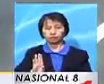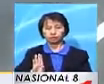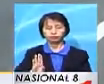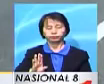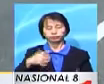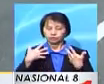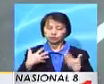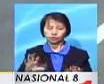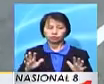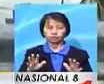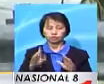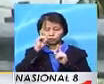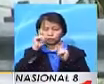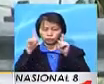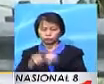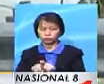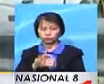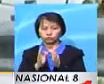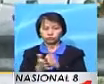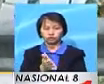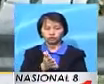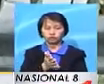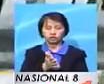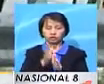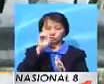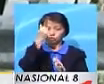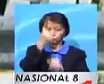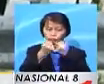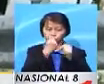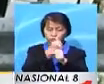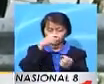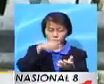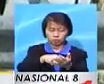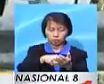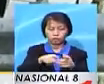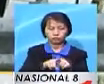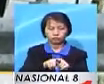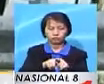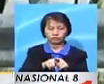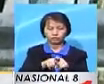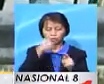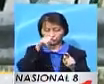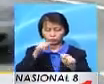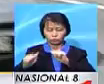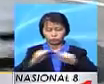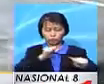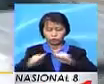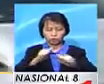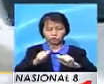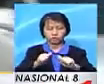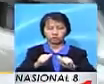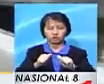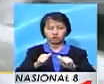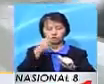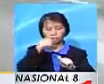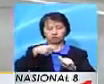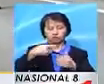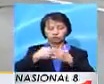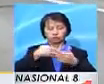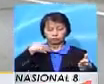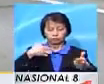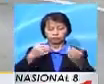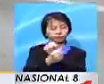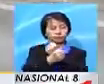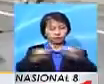telah bersetuju menjadikan dekad ini sebagai the decade of action for road safety. Dan ini